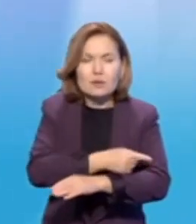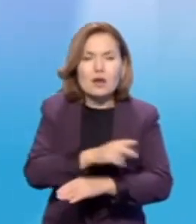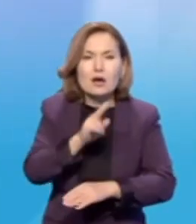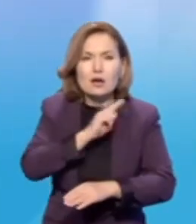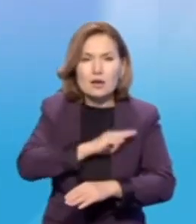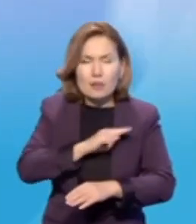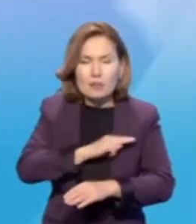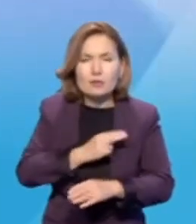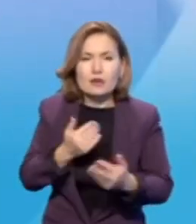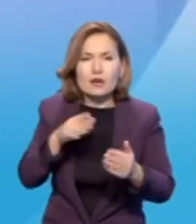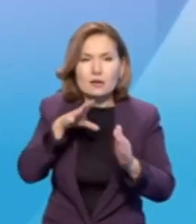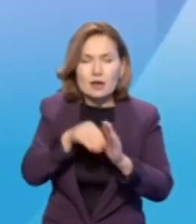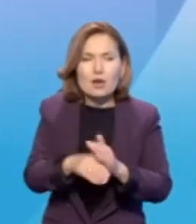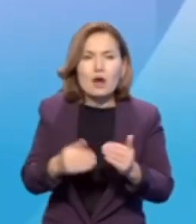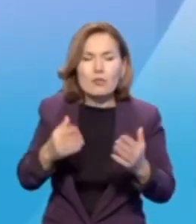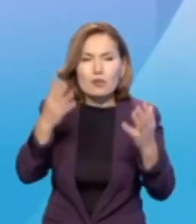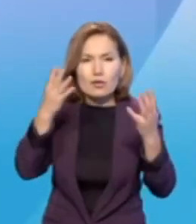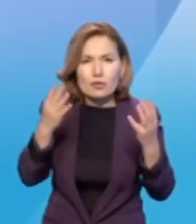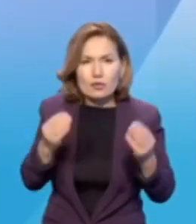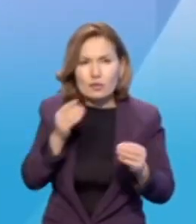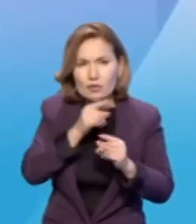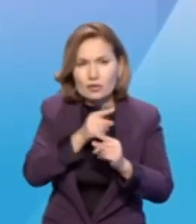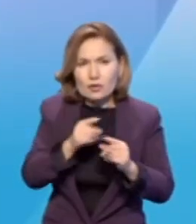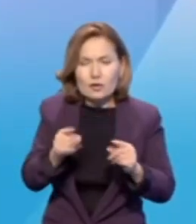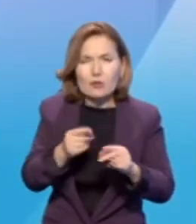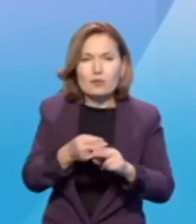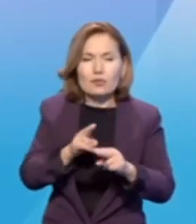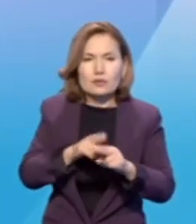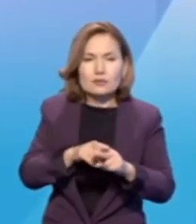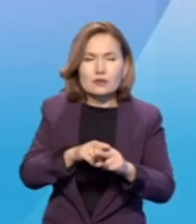Яғни, бүгінгі таңға дейін